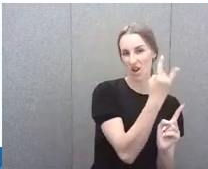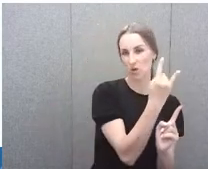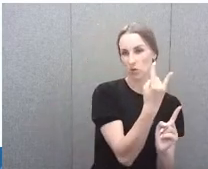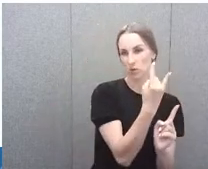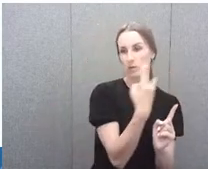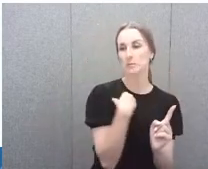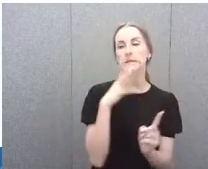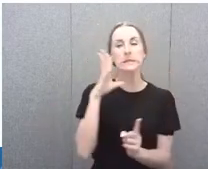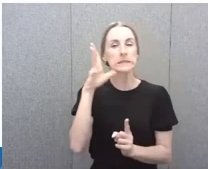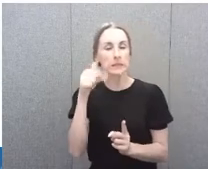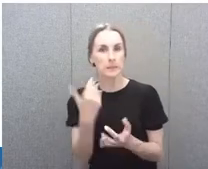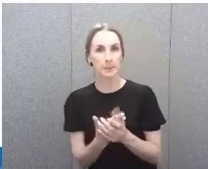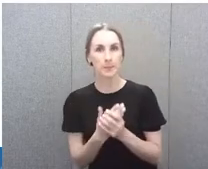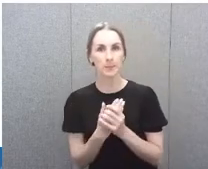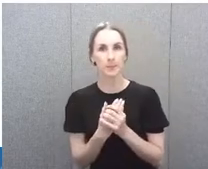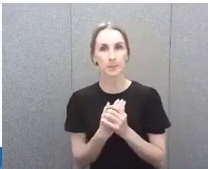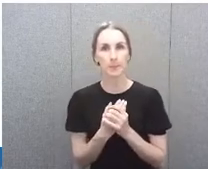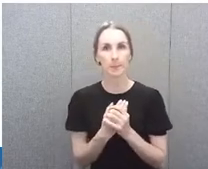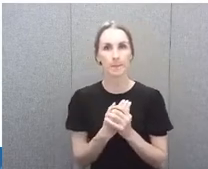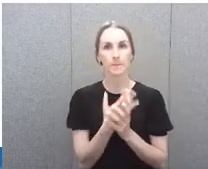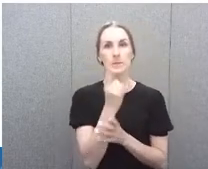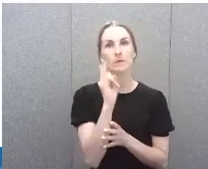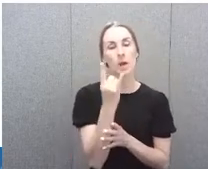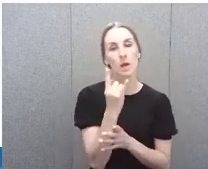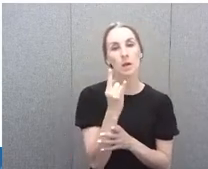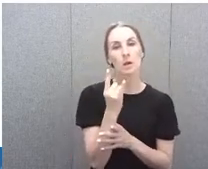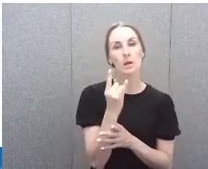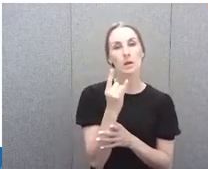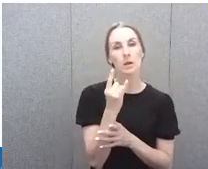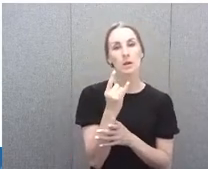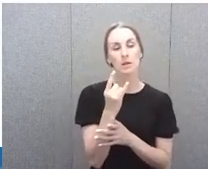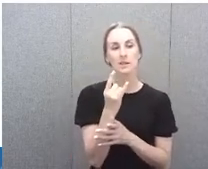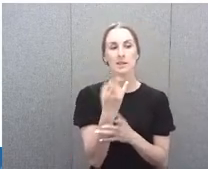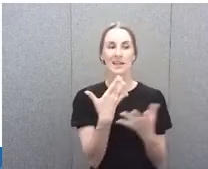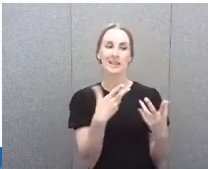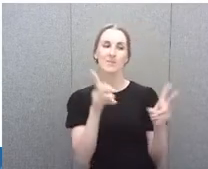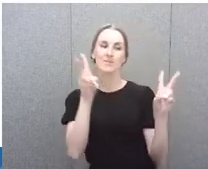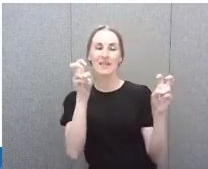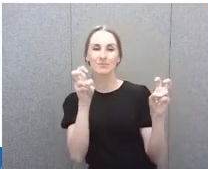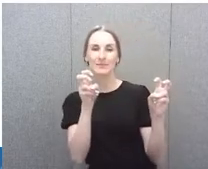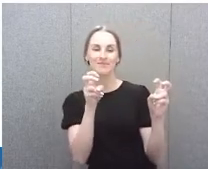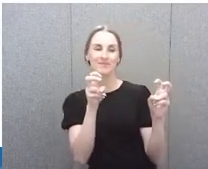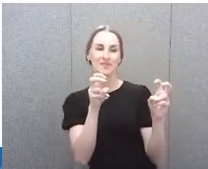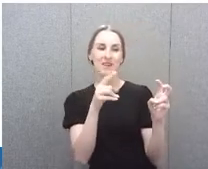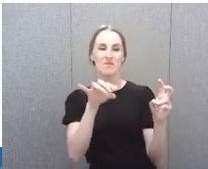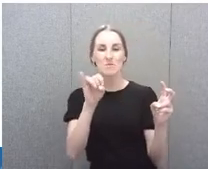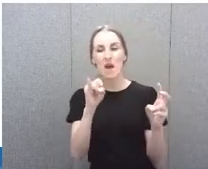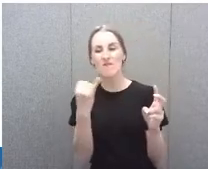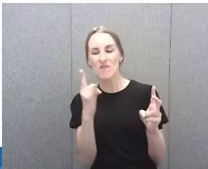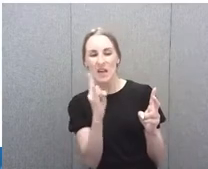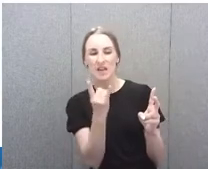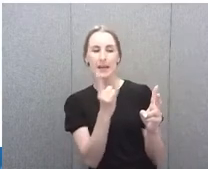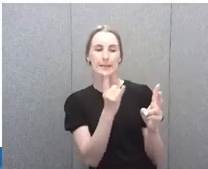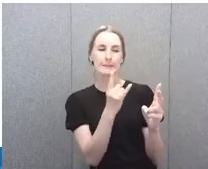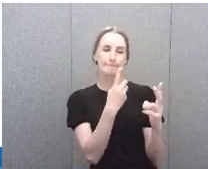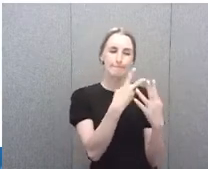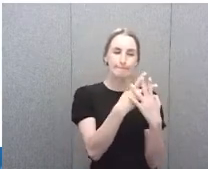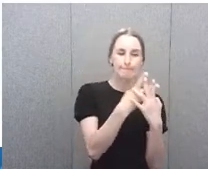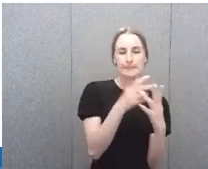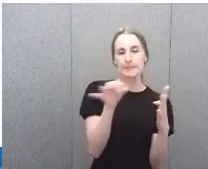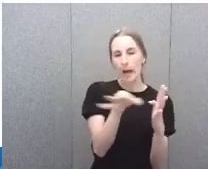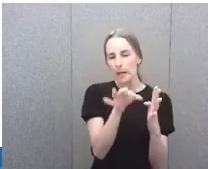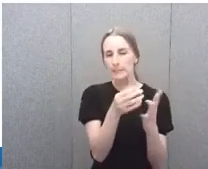закрывали, брали под арест, или уехать и обезопасить своих детей. Очень часто дети становятся заложниками в разных смыслах,